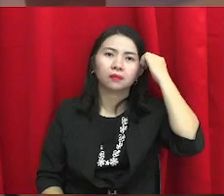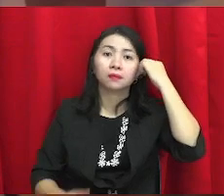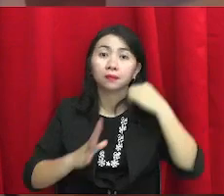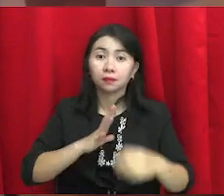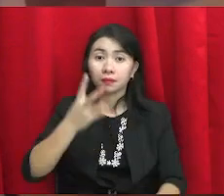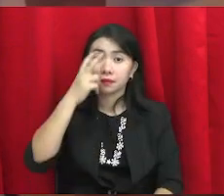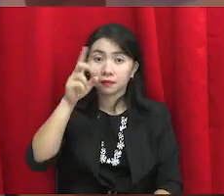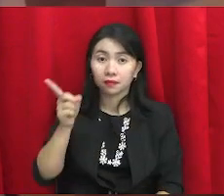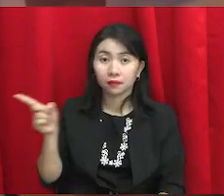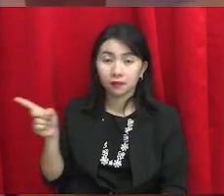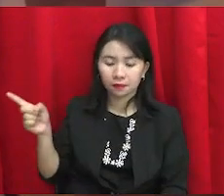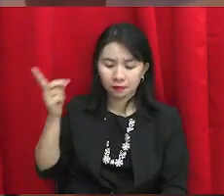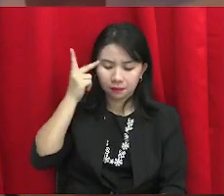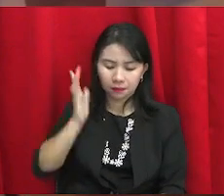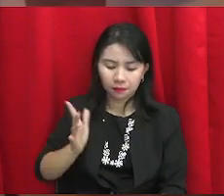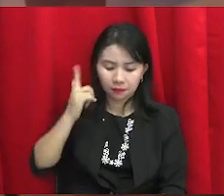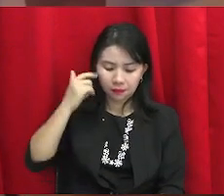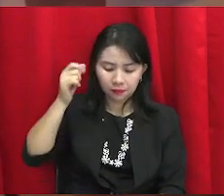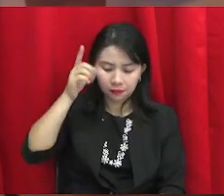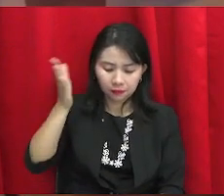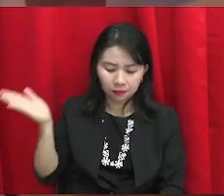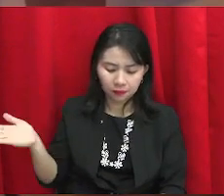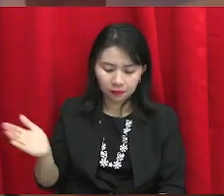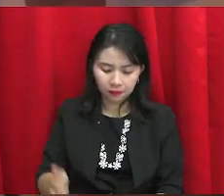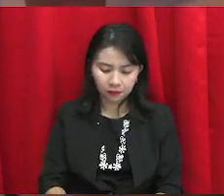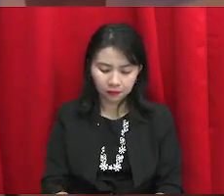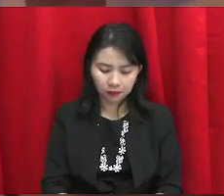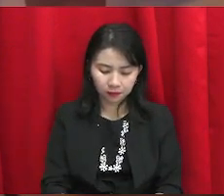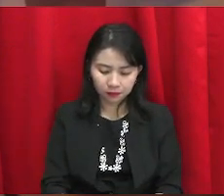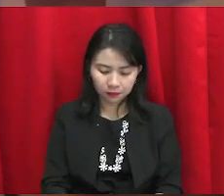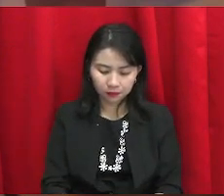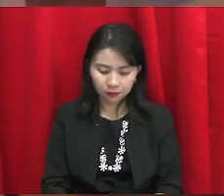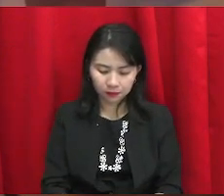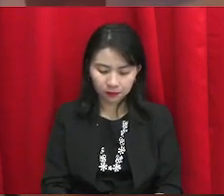Opo, opo. Landscape, nakikita. Mas maganda po yan ngayon.